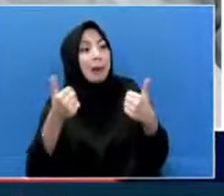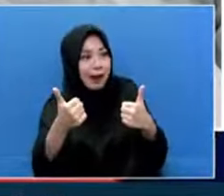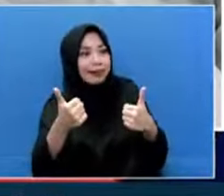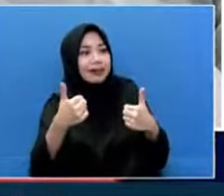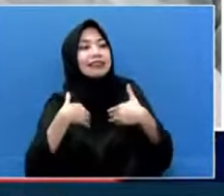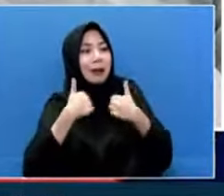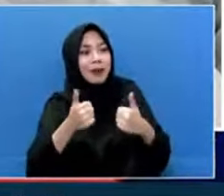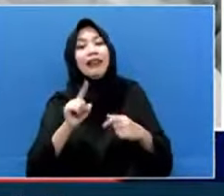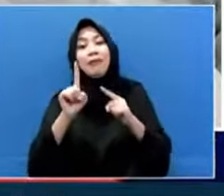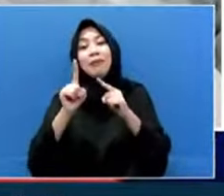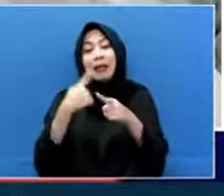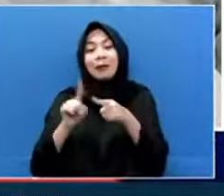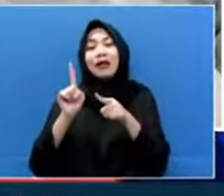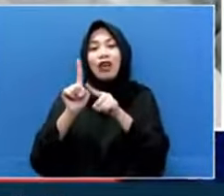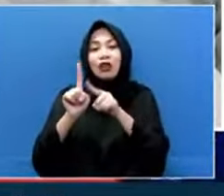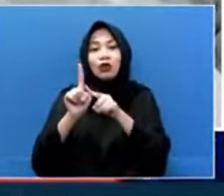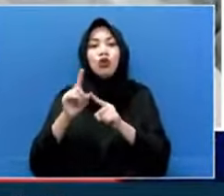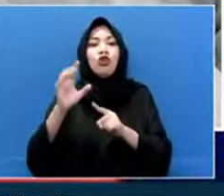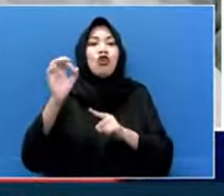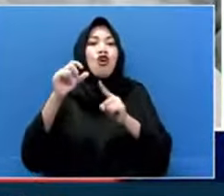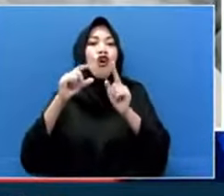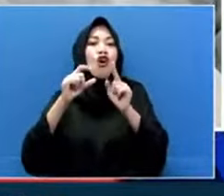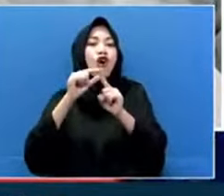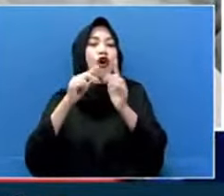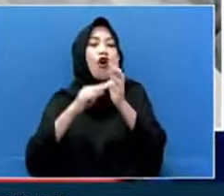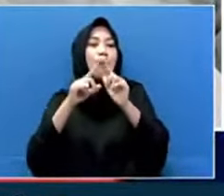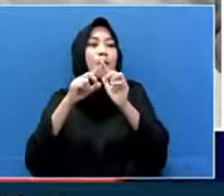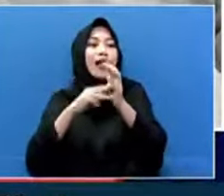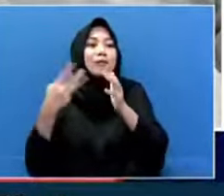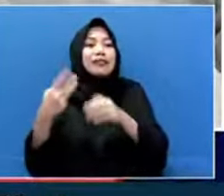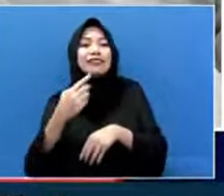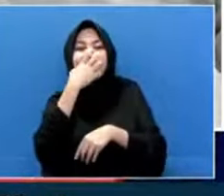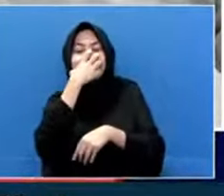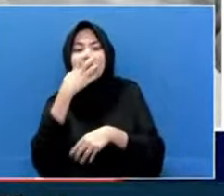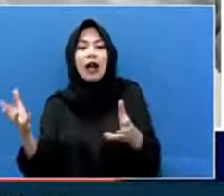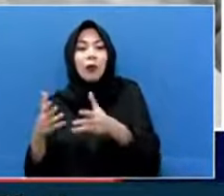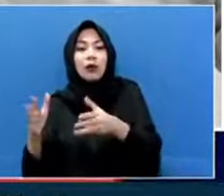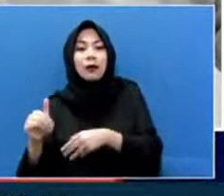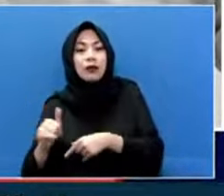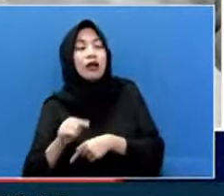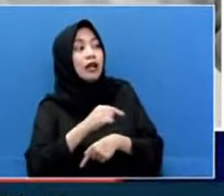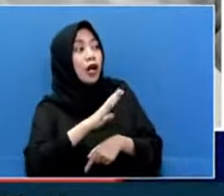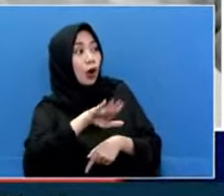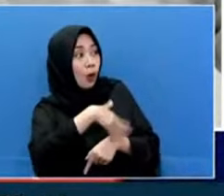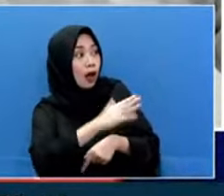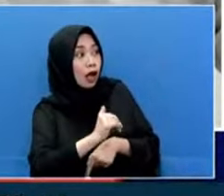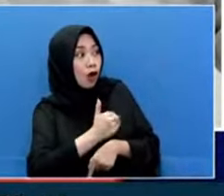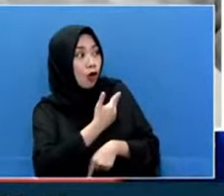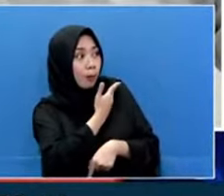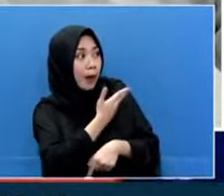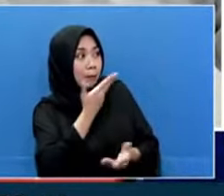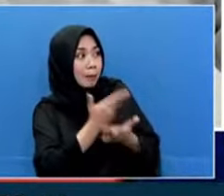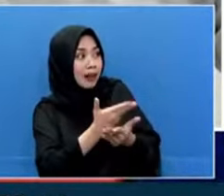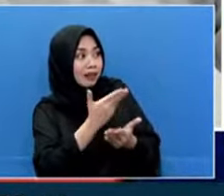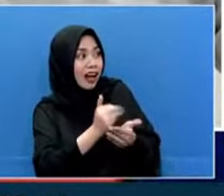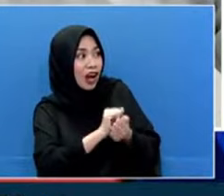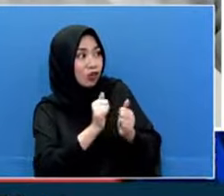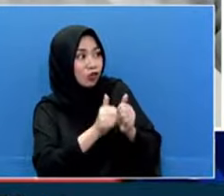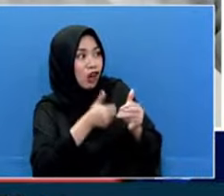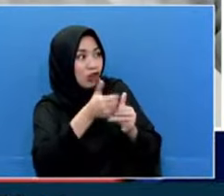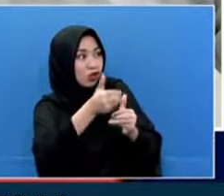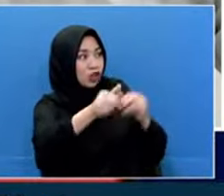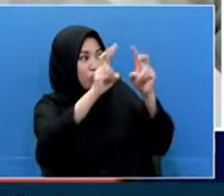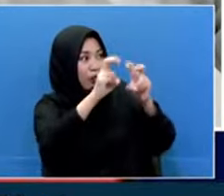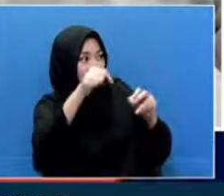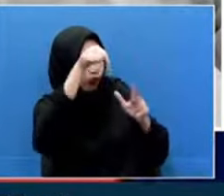diomnang eh sempat ada permintaan dari keluarga untuk tidak dilanjutkan pemeriksaannya tapi artinya saya